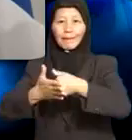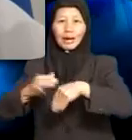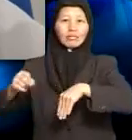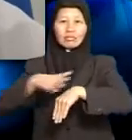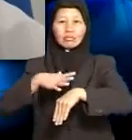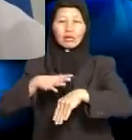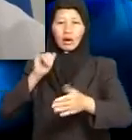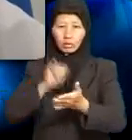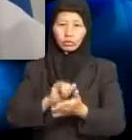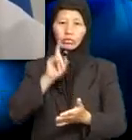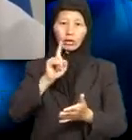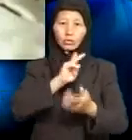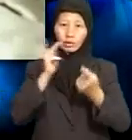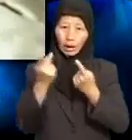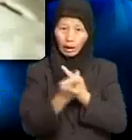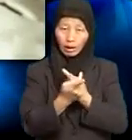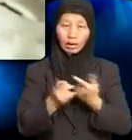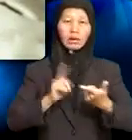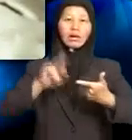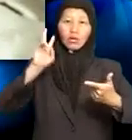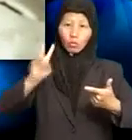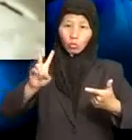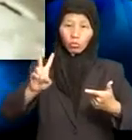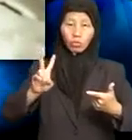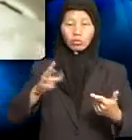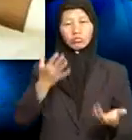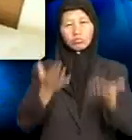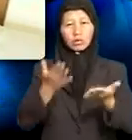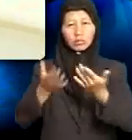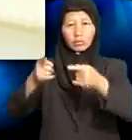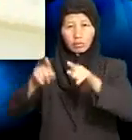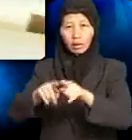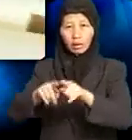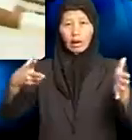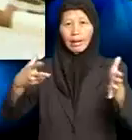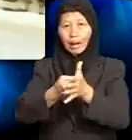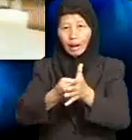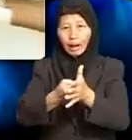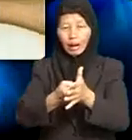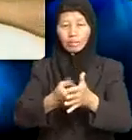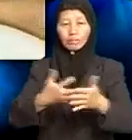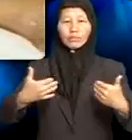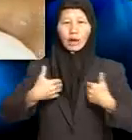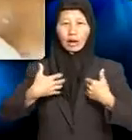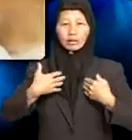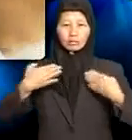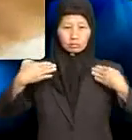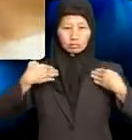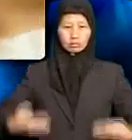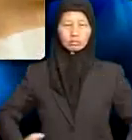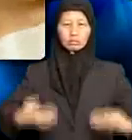satu keadaan. Keduanya, dalam keadaan di mana berlakunya kemalangan dan ada